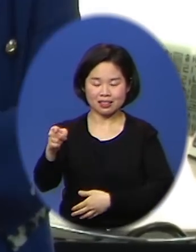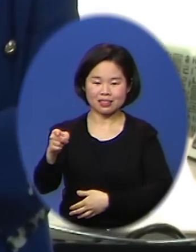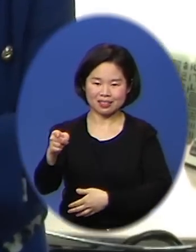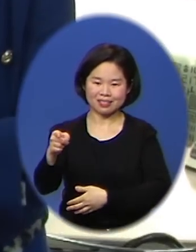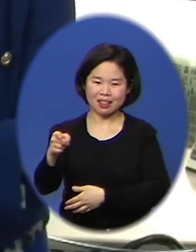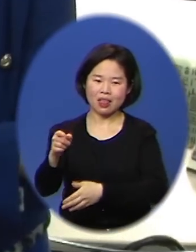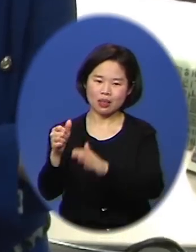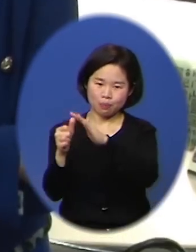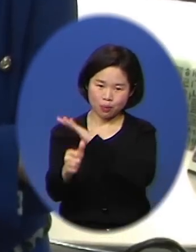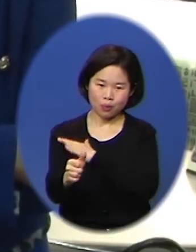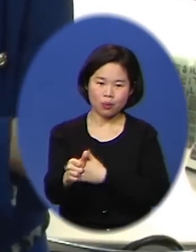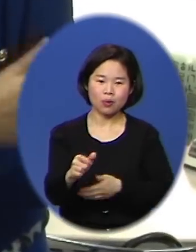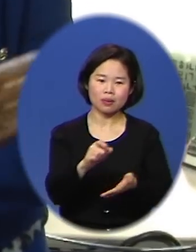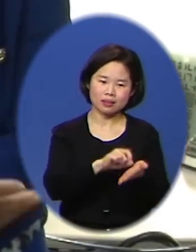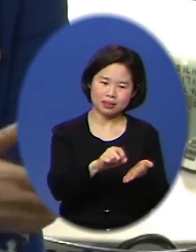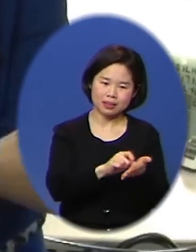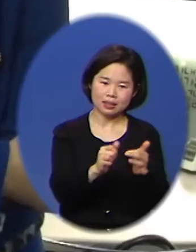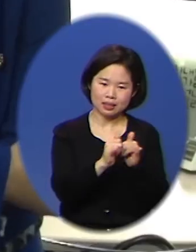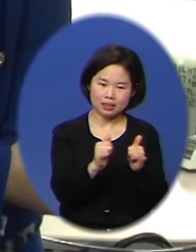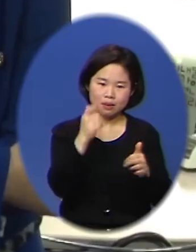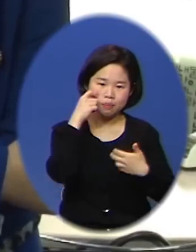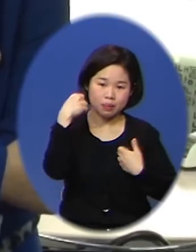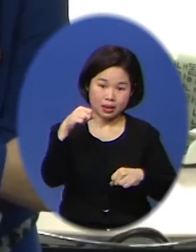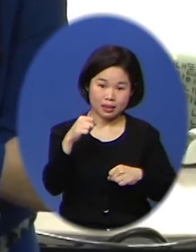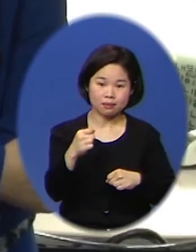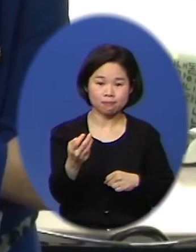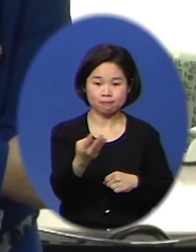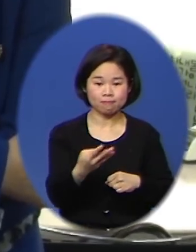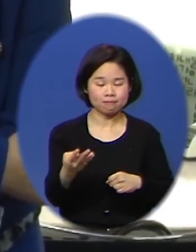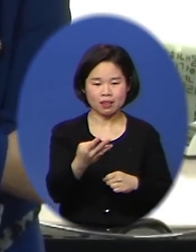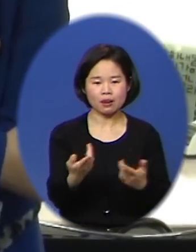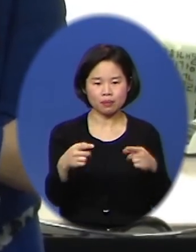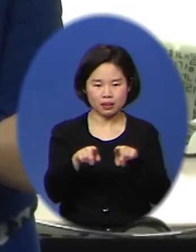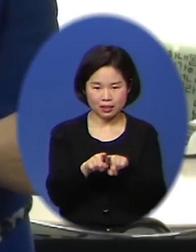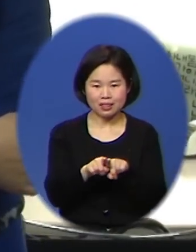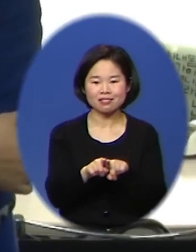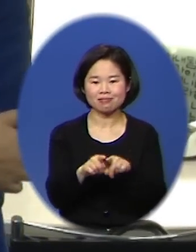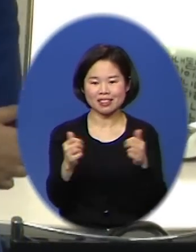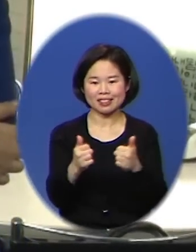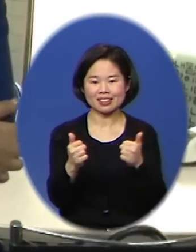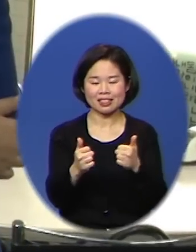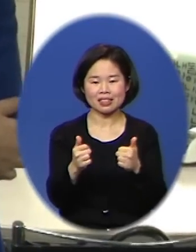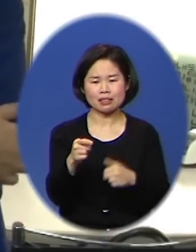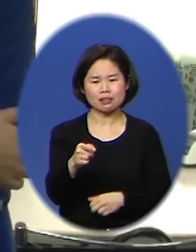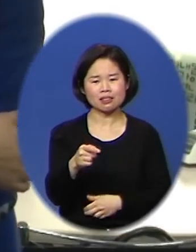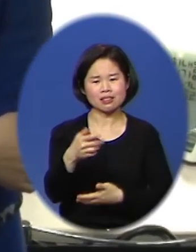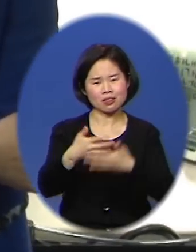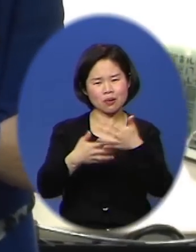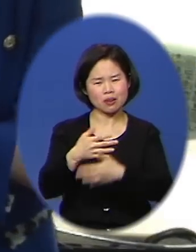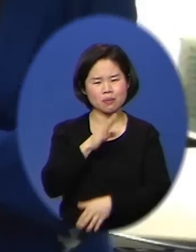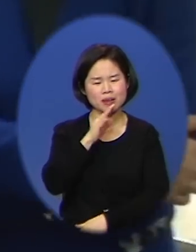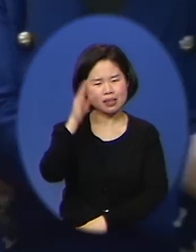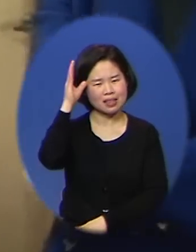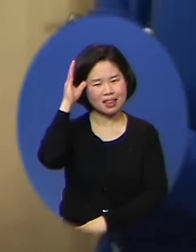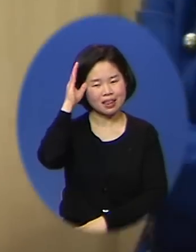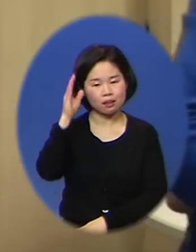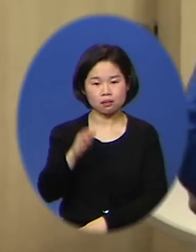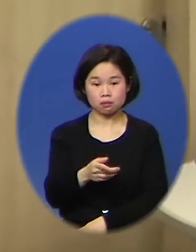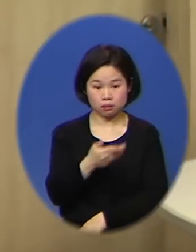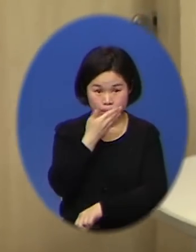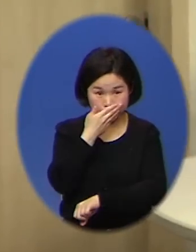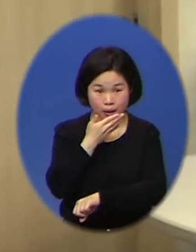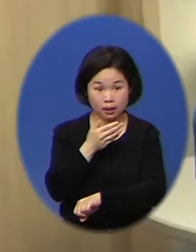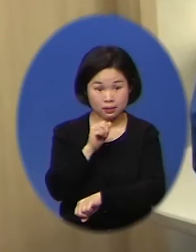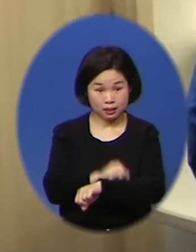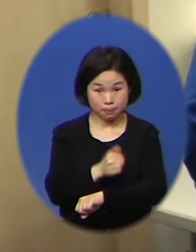저희 작가님과 또 배우와 함께 회의를 합니다. 기대하는 작품입니다. 잘하실 수 있으세요?